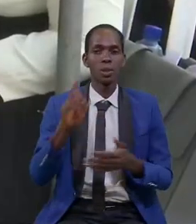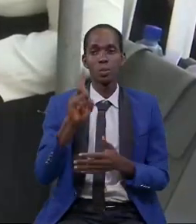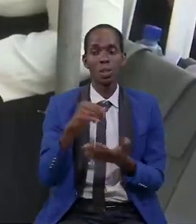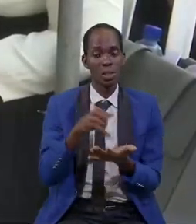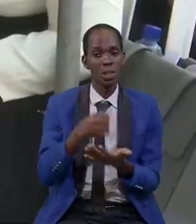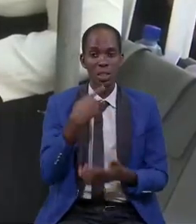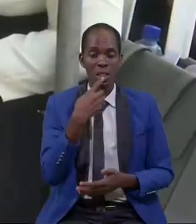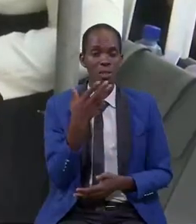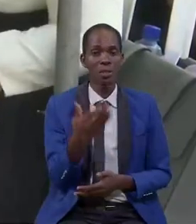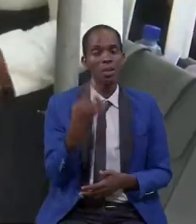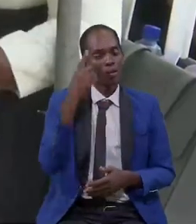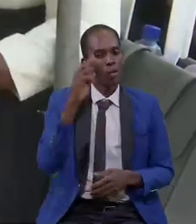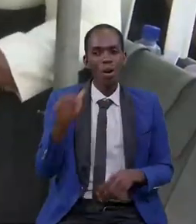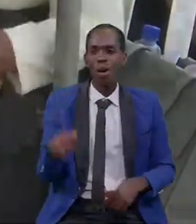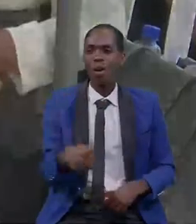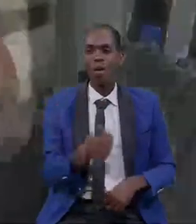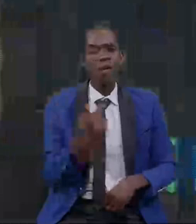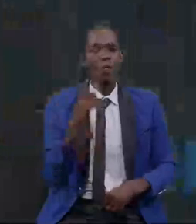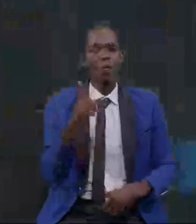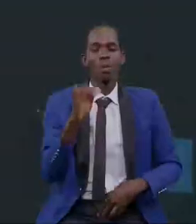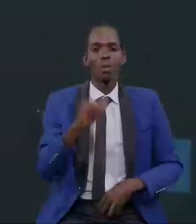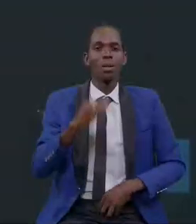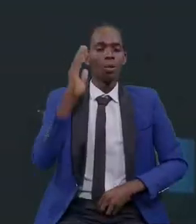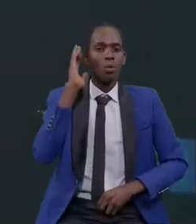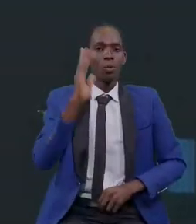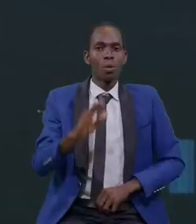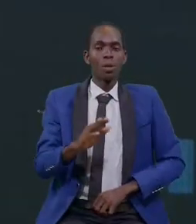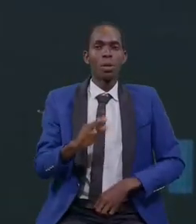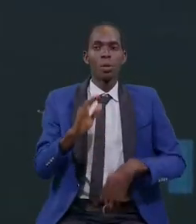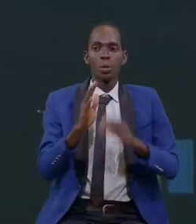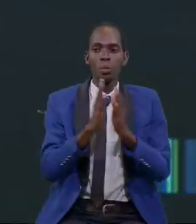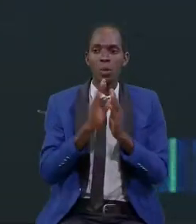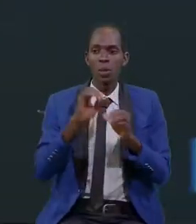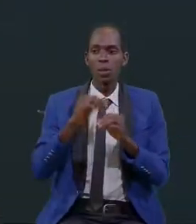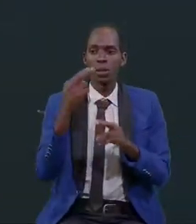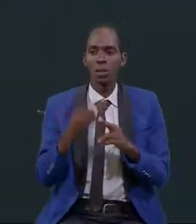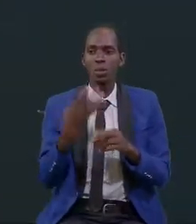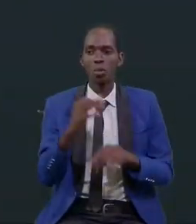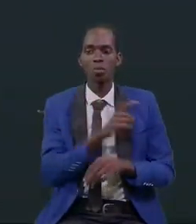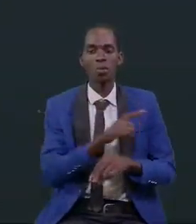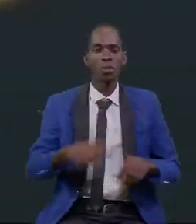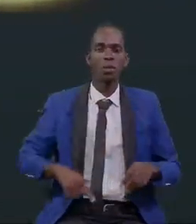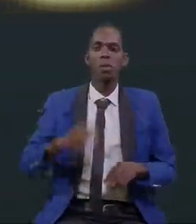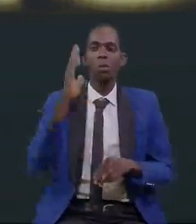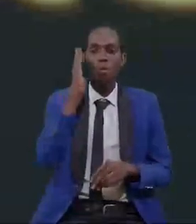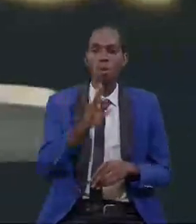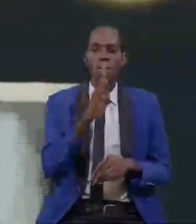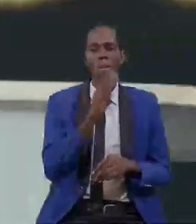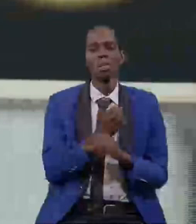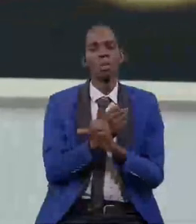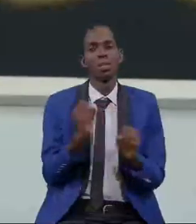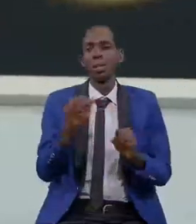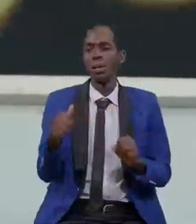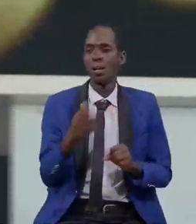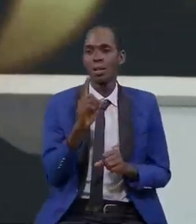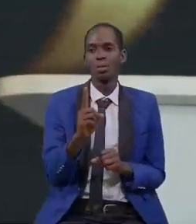Il dit, alors quiconque invoquera le nom du Seigneur sera sauvé.